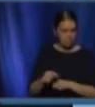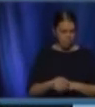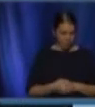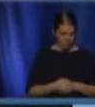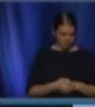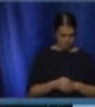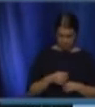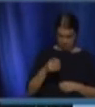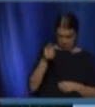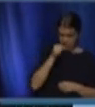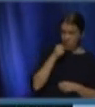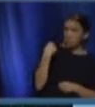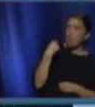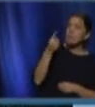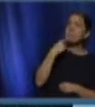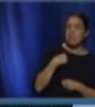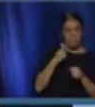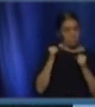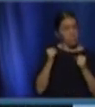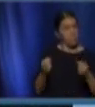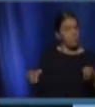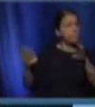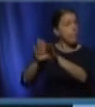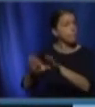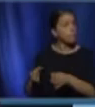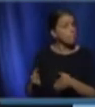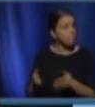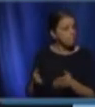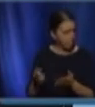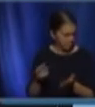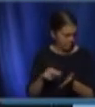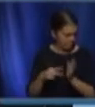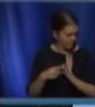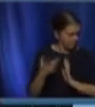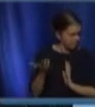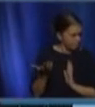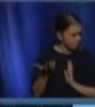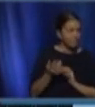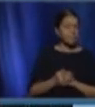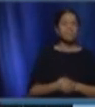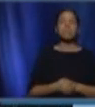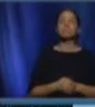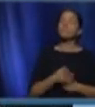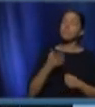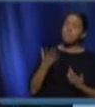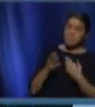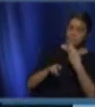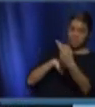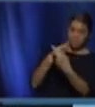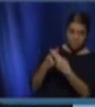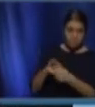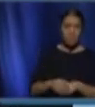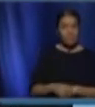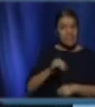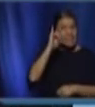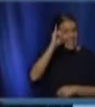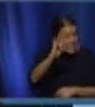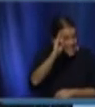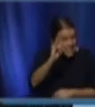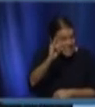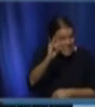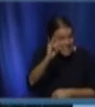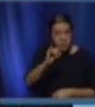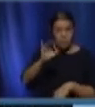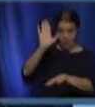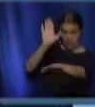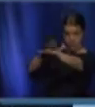une entreprise, effectivement, reçoit une amende, un avis de contravention avec des choses